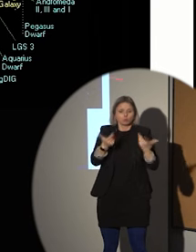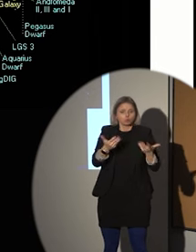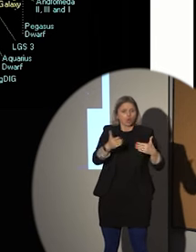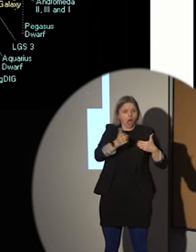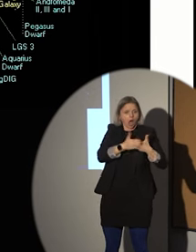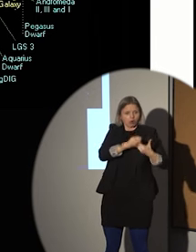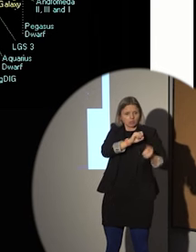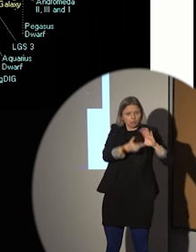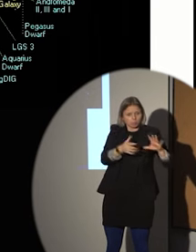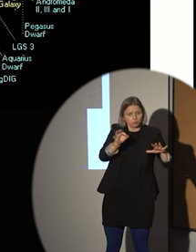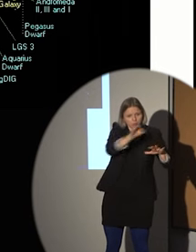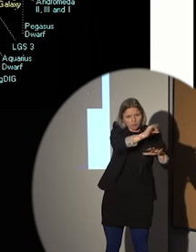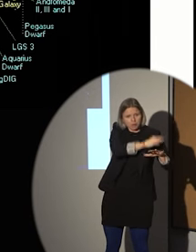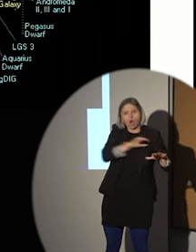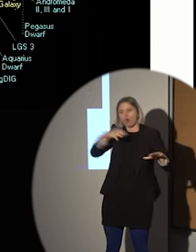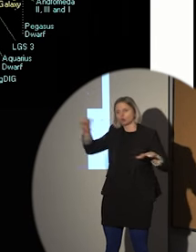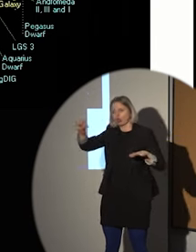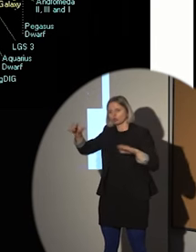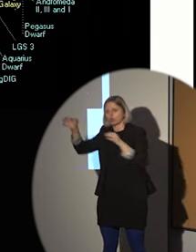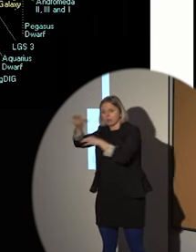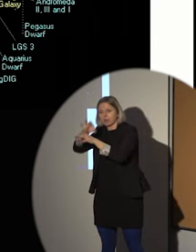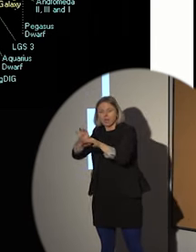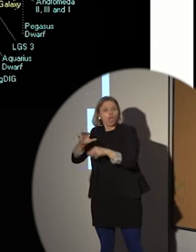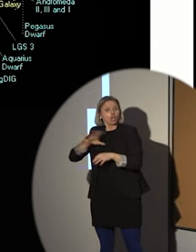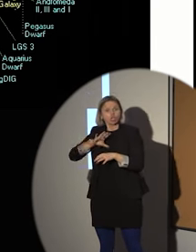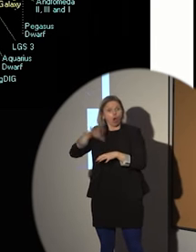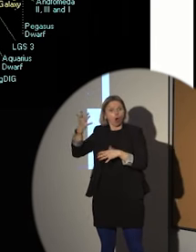de la galaxie d'Andromède, et puis quelques autres se baladent un peu partout.